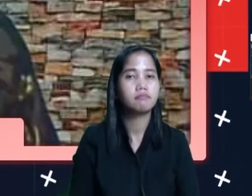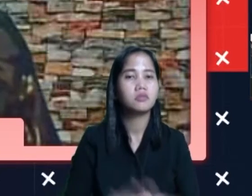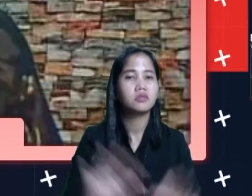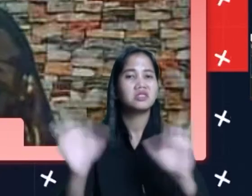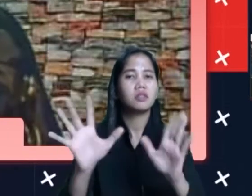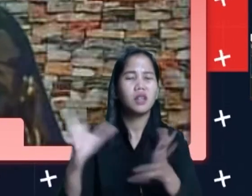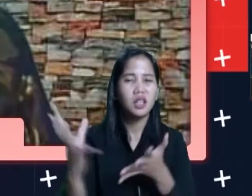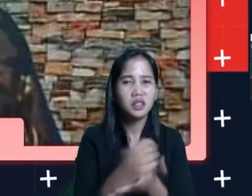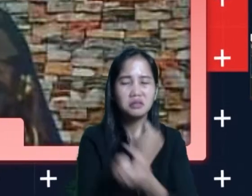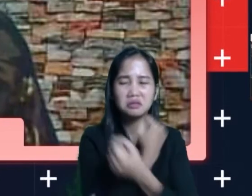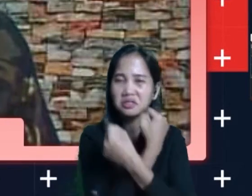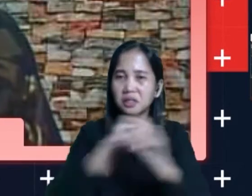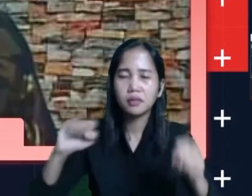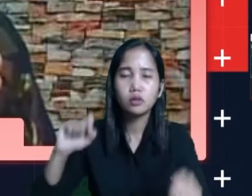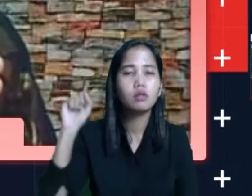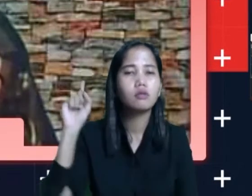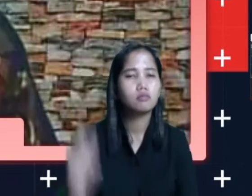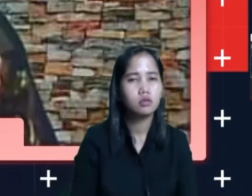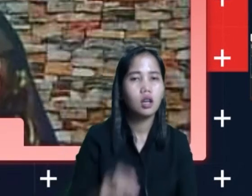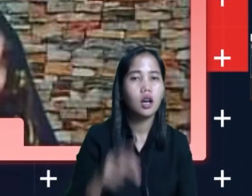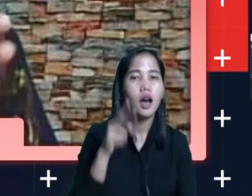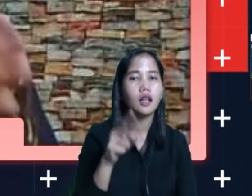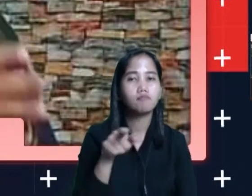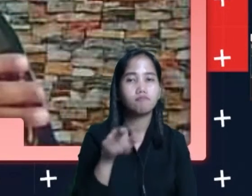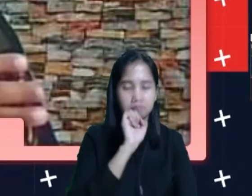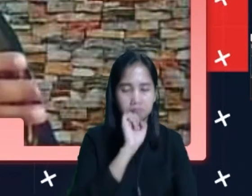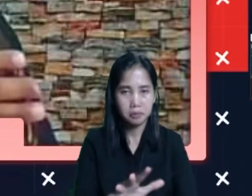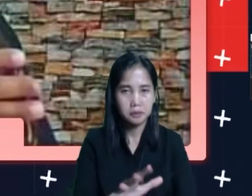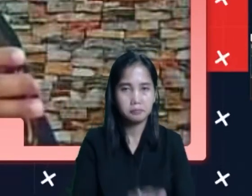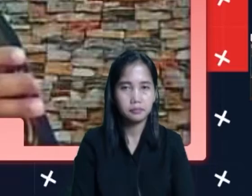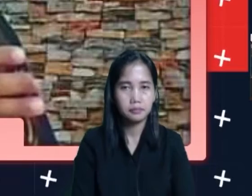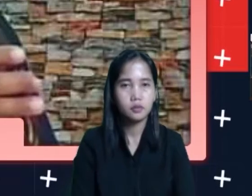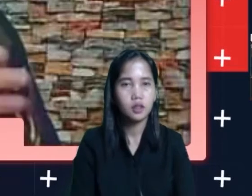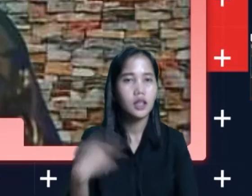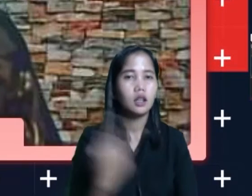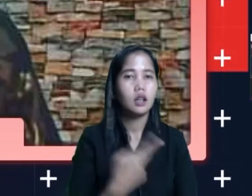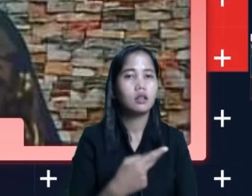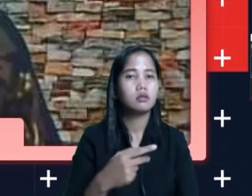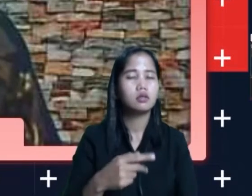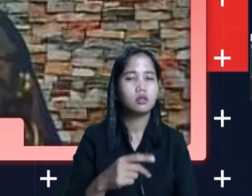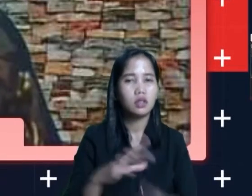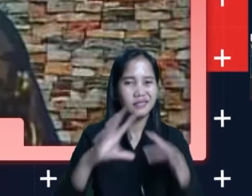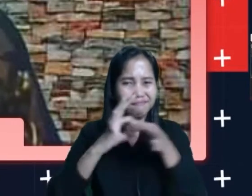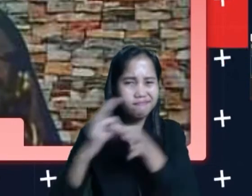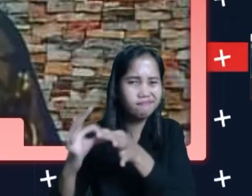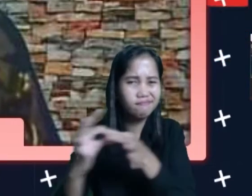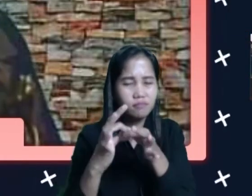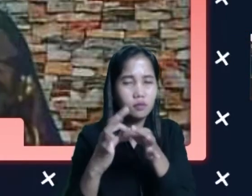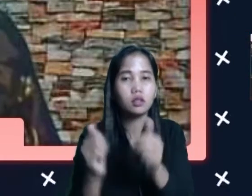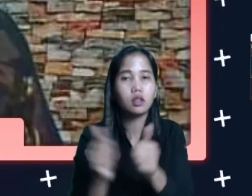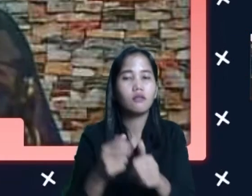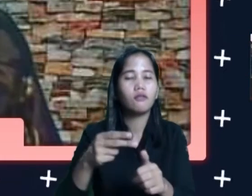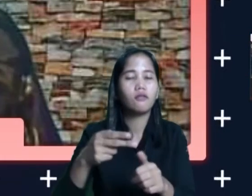untuk perbuatan baik, kita kaitkan dengan Filipi 2 ayat 12-13 tadi, dan karena kita tidak bisa